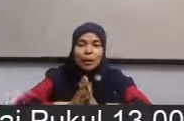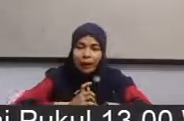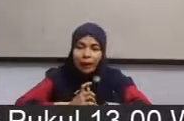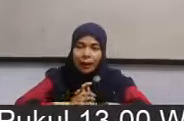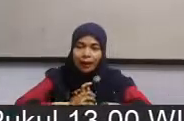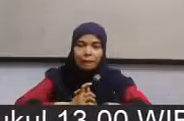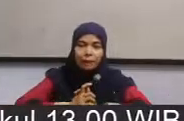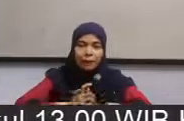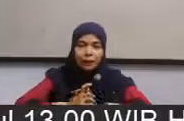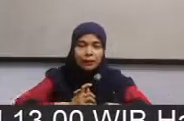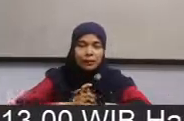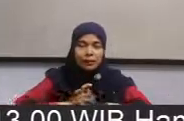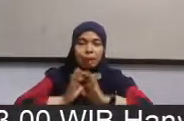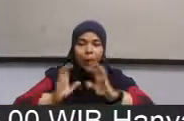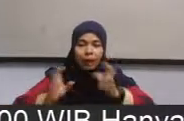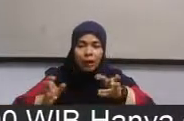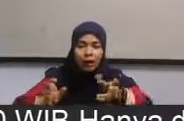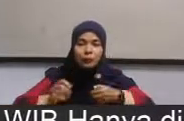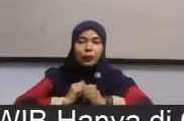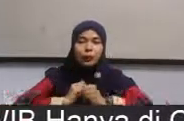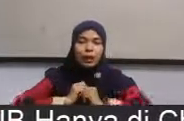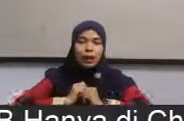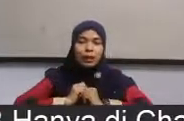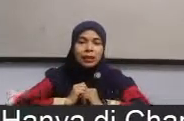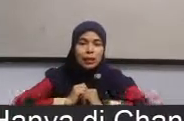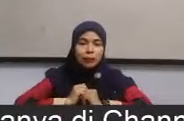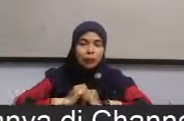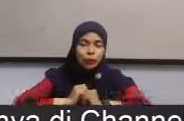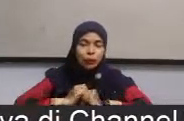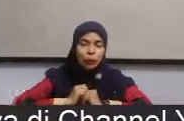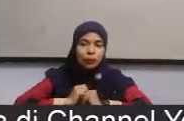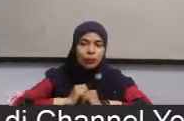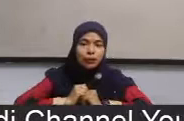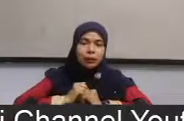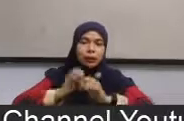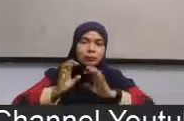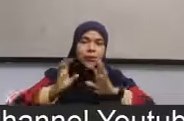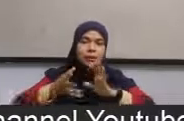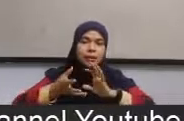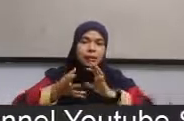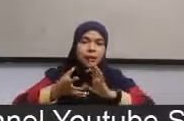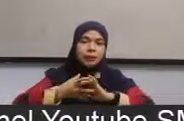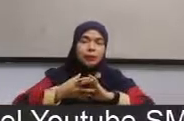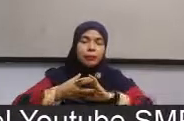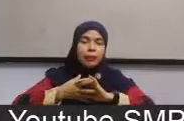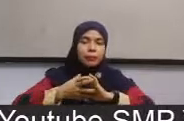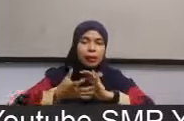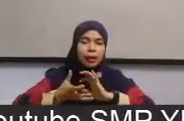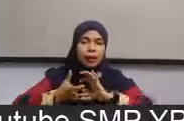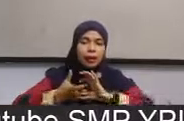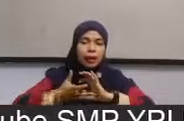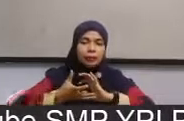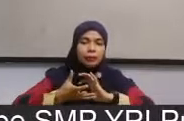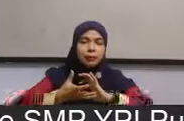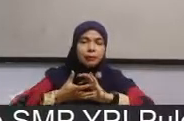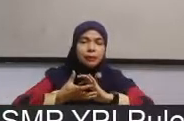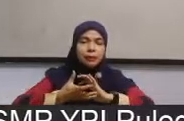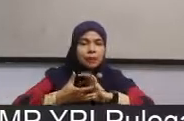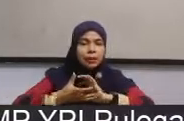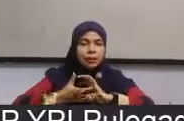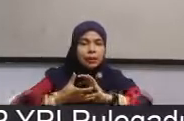sampah ya ya sampah kemudian kamu menjadikan barang-barang yang